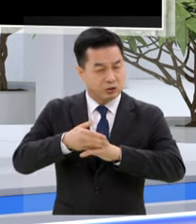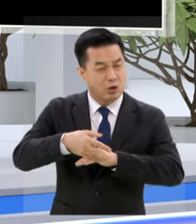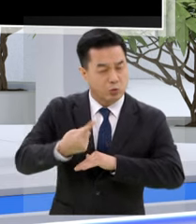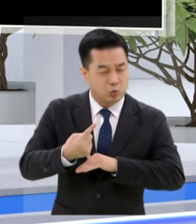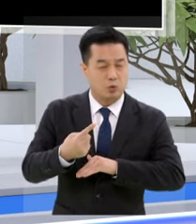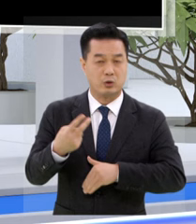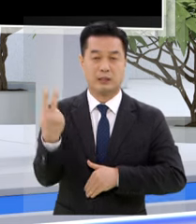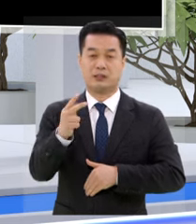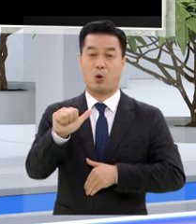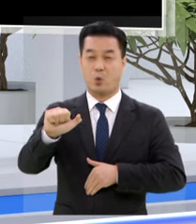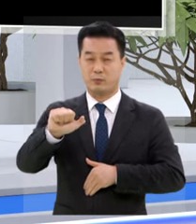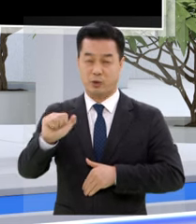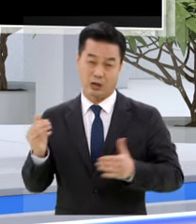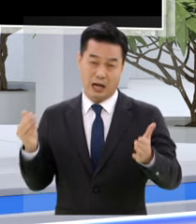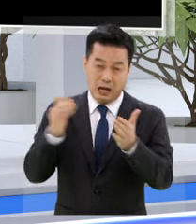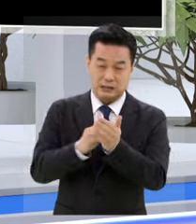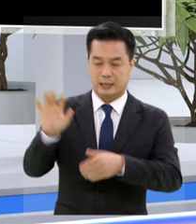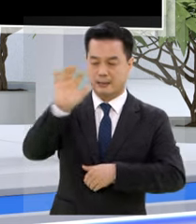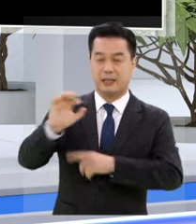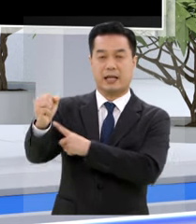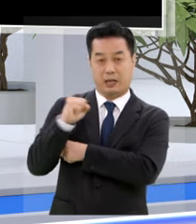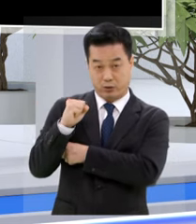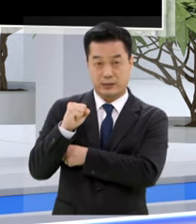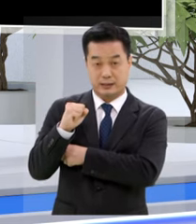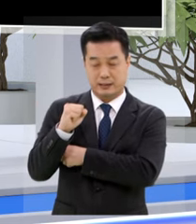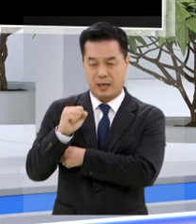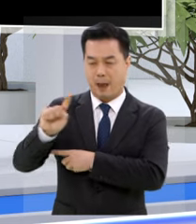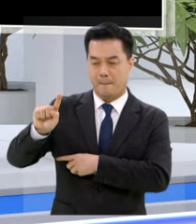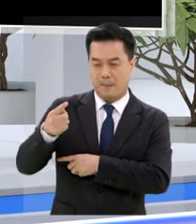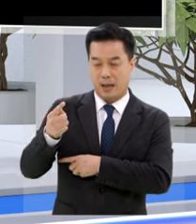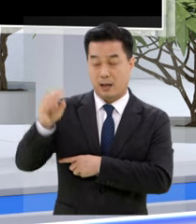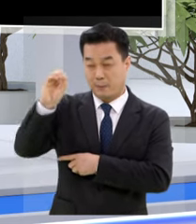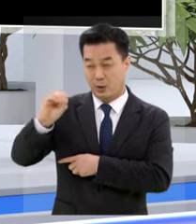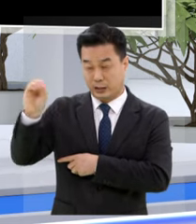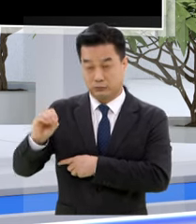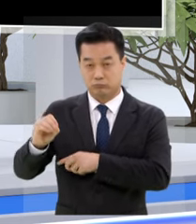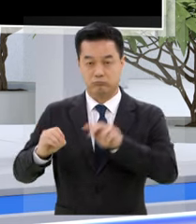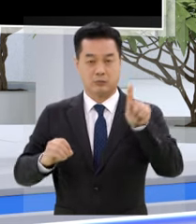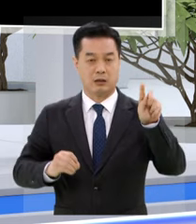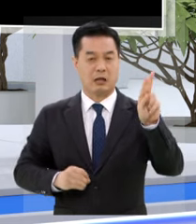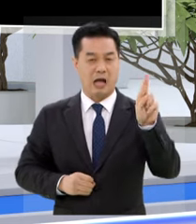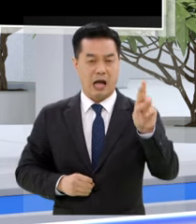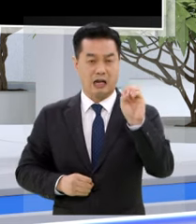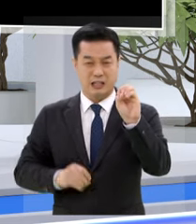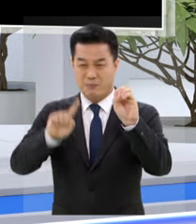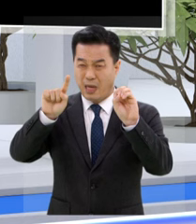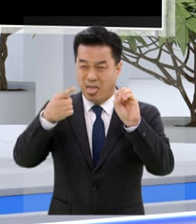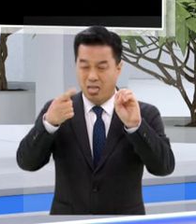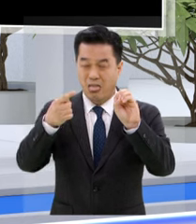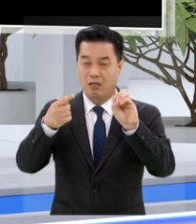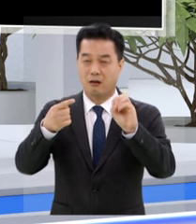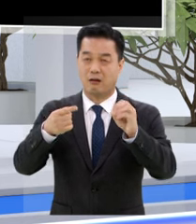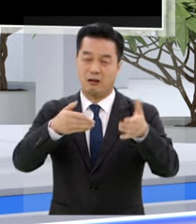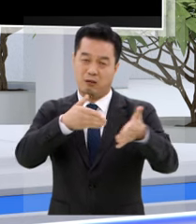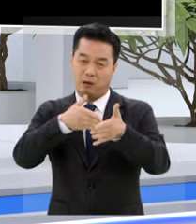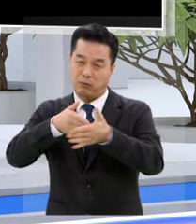2050년까지 재생 에너지로 100% 전환하겠다는 아리에의 걸림돌이 될 것이 뻔한